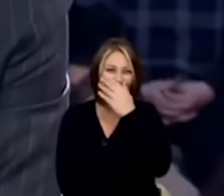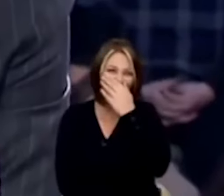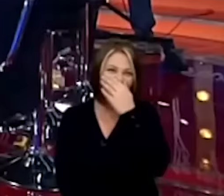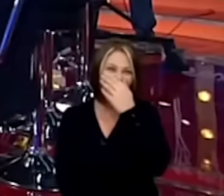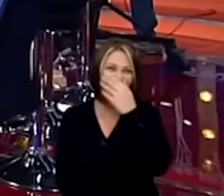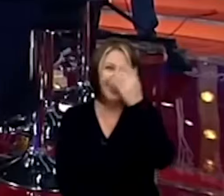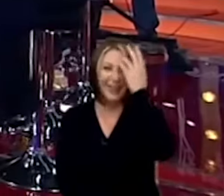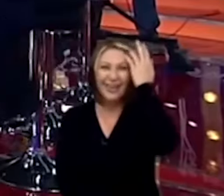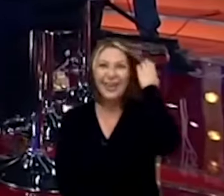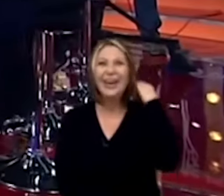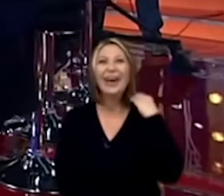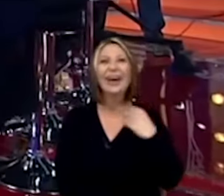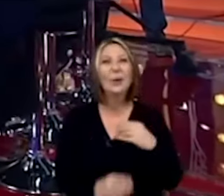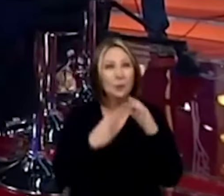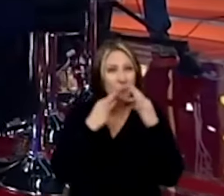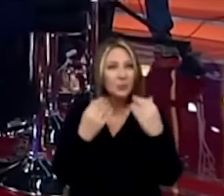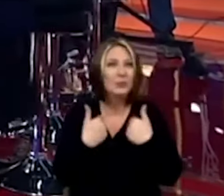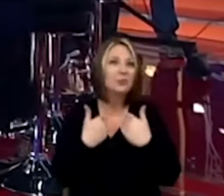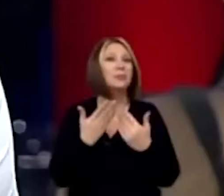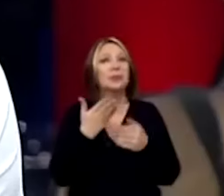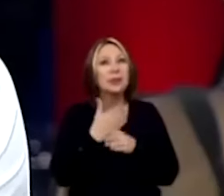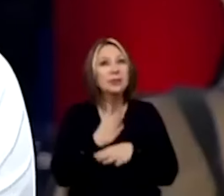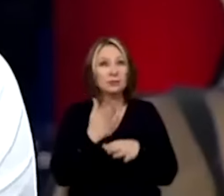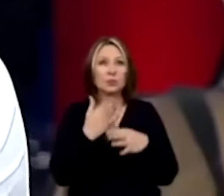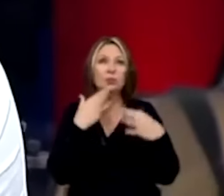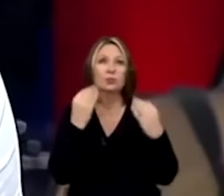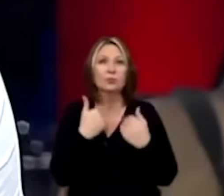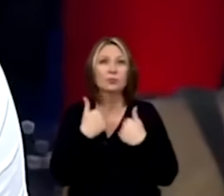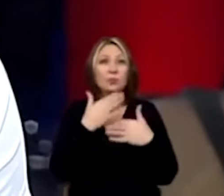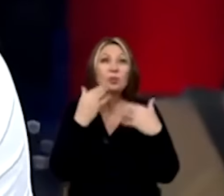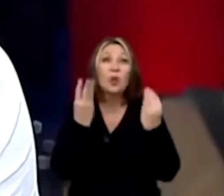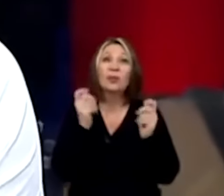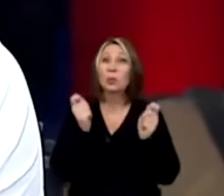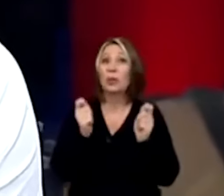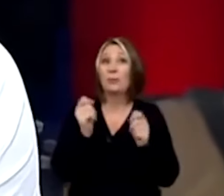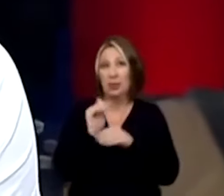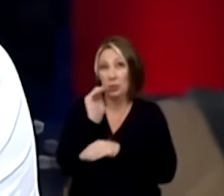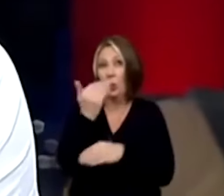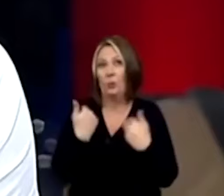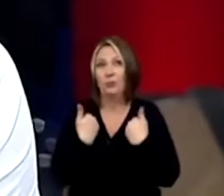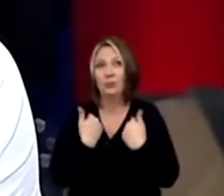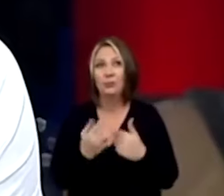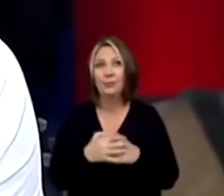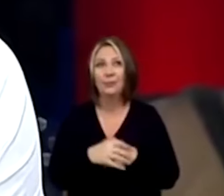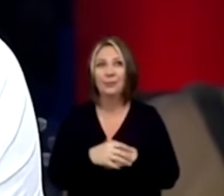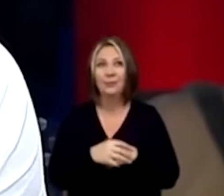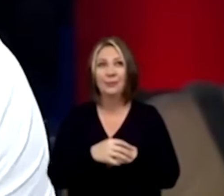İyiyiz. Ya mutluyum tabii ki, bir sürü aksilik olabilir ama mutluyum. Ya mutlu olmak zorundayım, yaşıyorum çünkü.